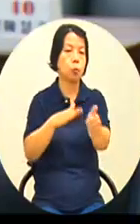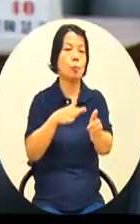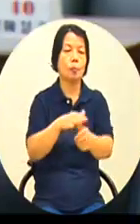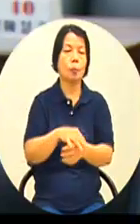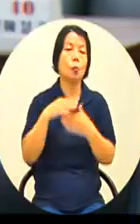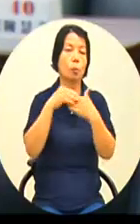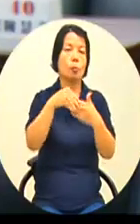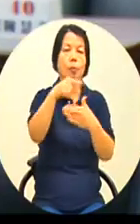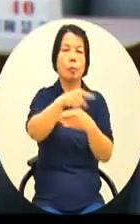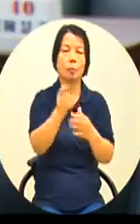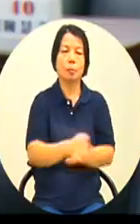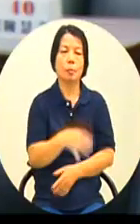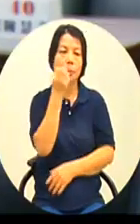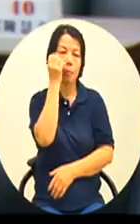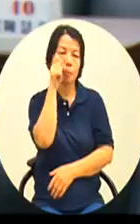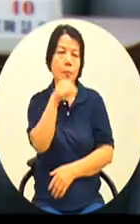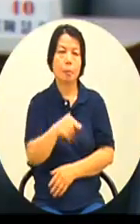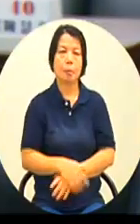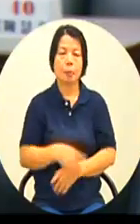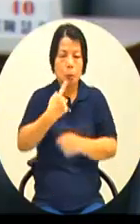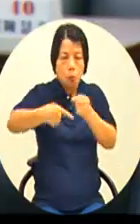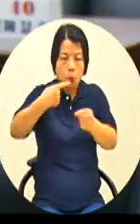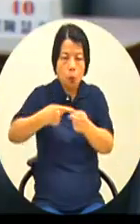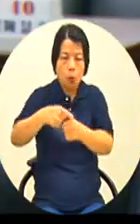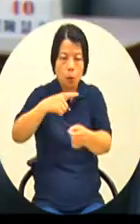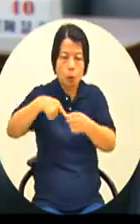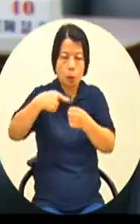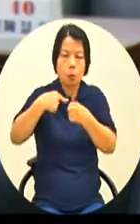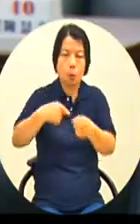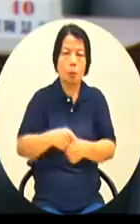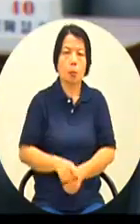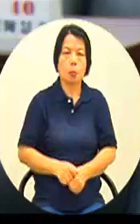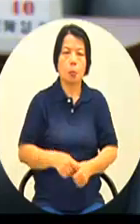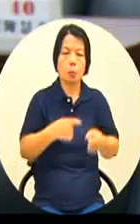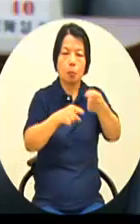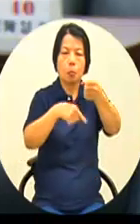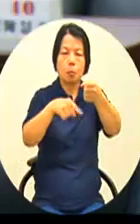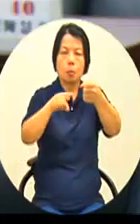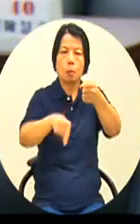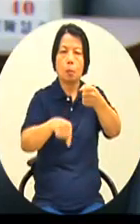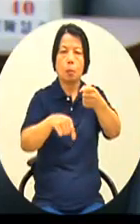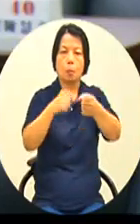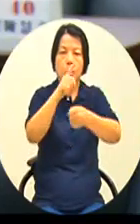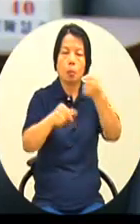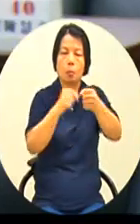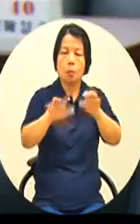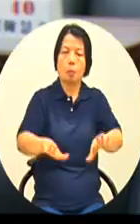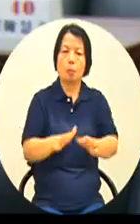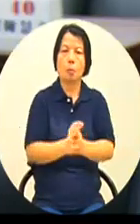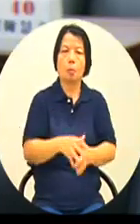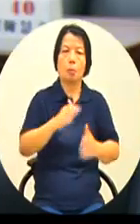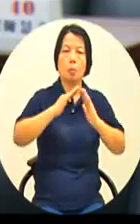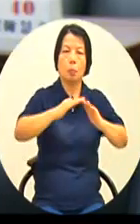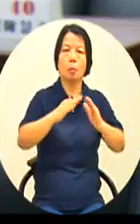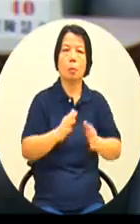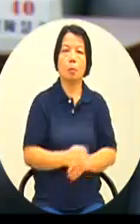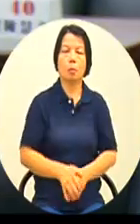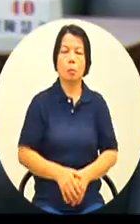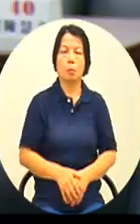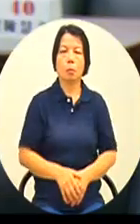一下，确实因一档的产值吼，确实昆明三线嘛，你看昆明市毋是上爱北京